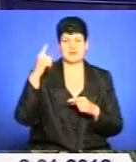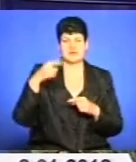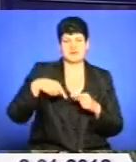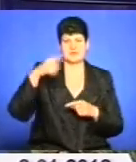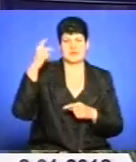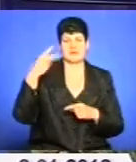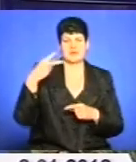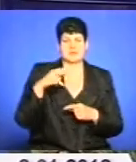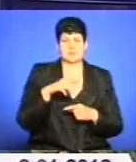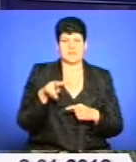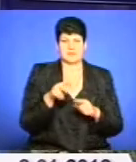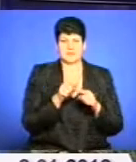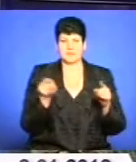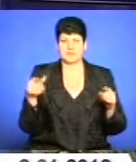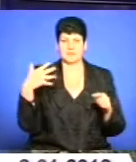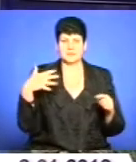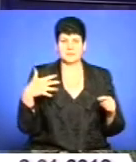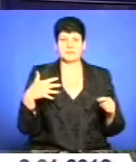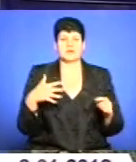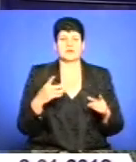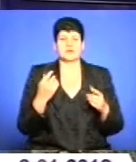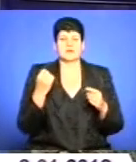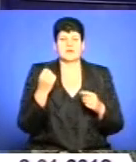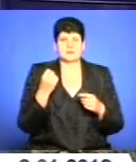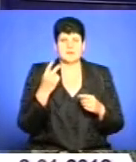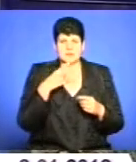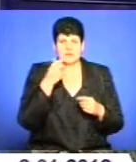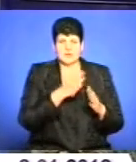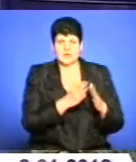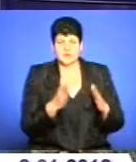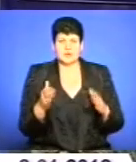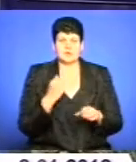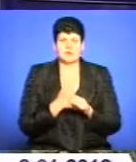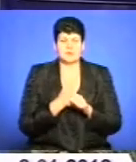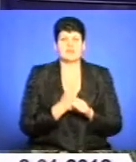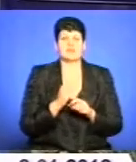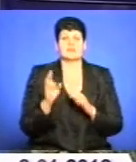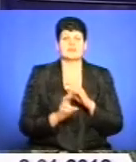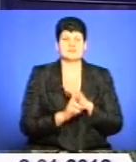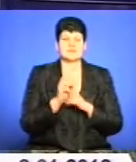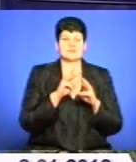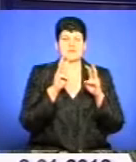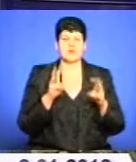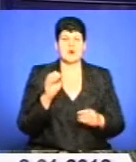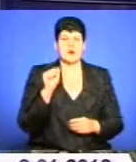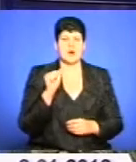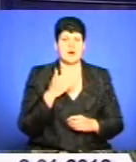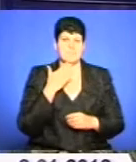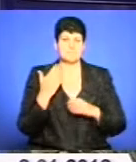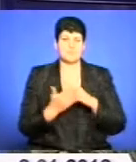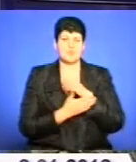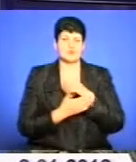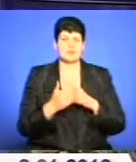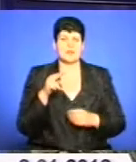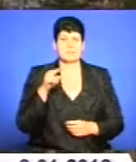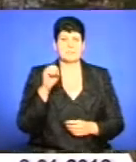20. 13-й рік поспіль її встановлюють брати-францисканці у церкві святого апостола Петра у Тернополі. Архітектор шопки, отець